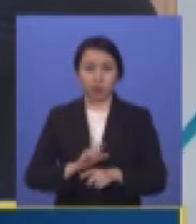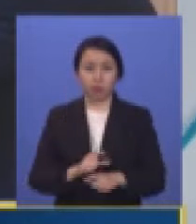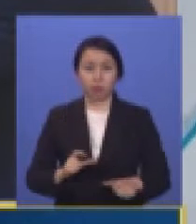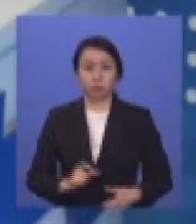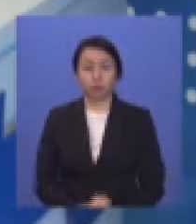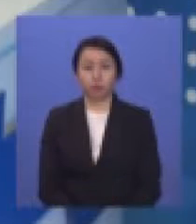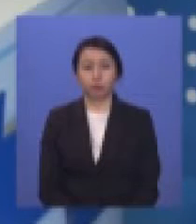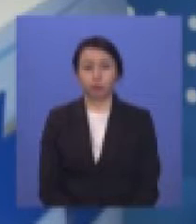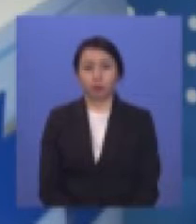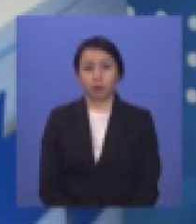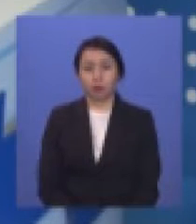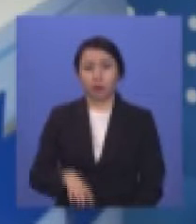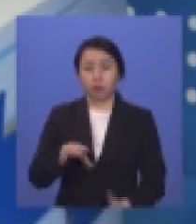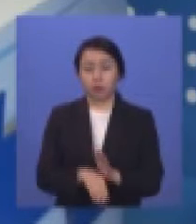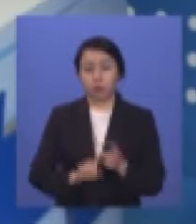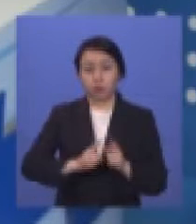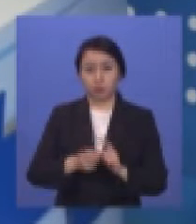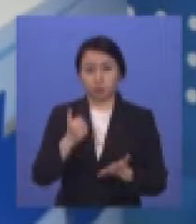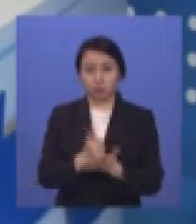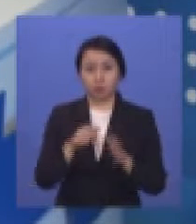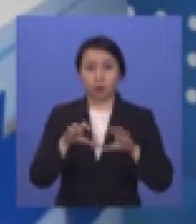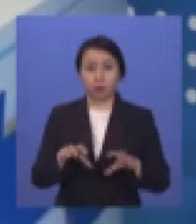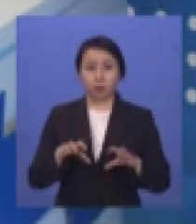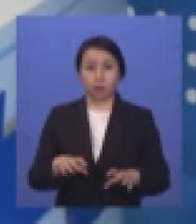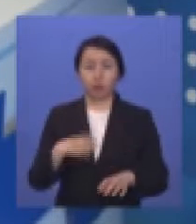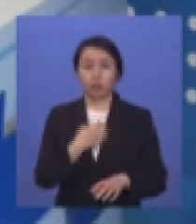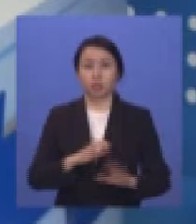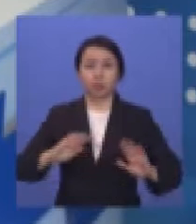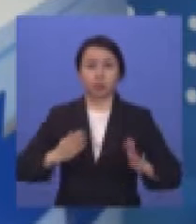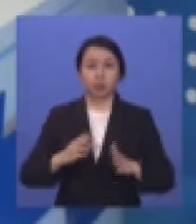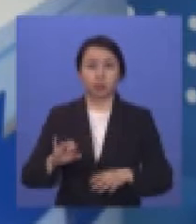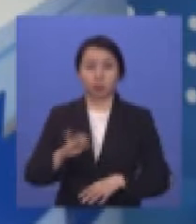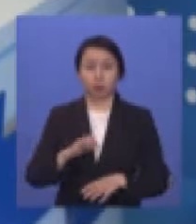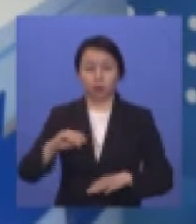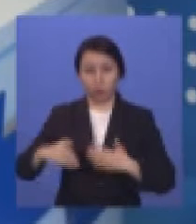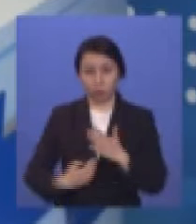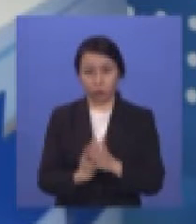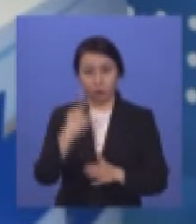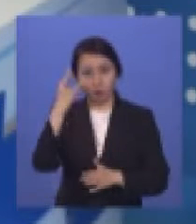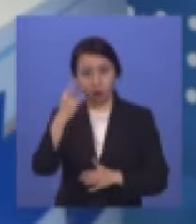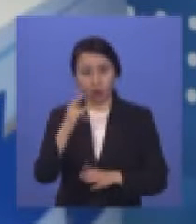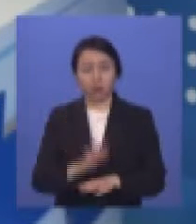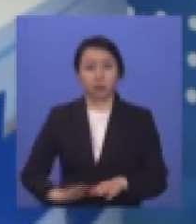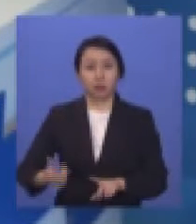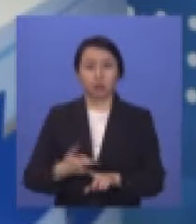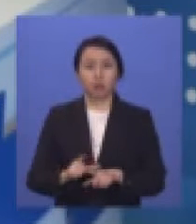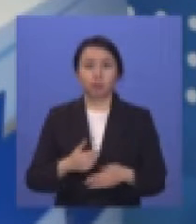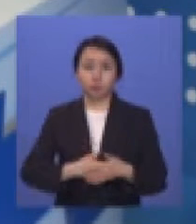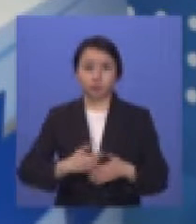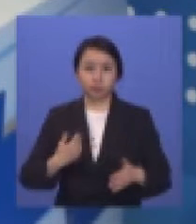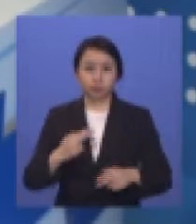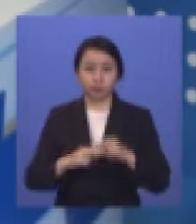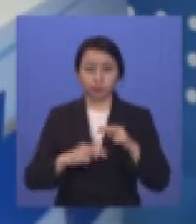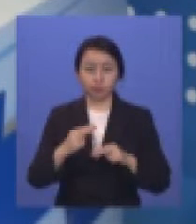молодежи. Внесение изменений в Конституцию – знаменательное событие в истории нового Казахстана. Это